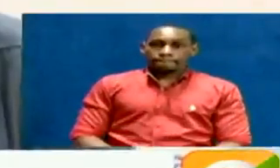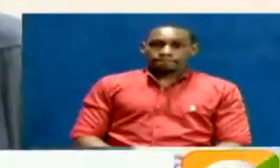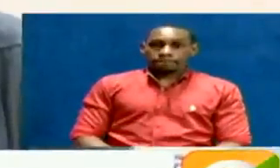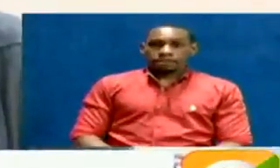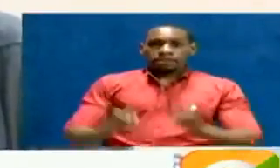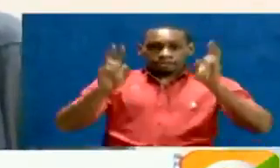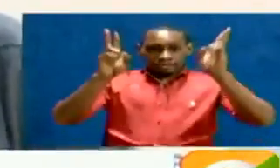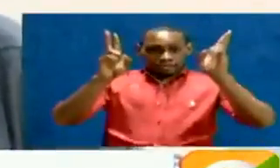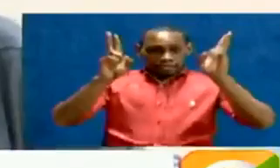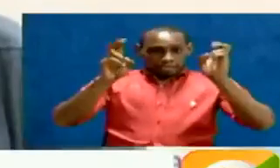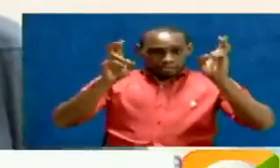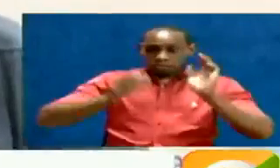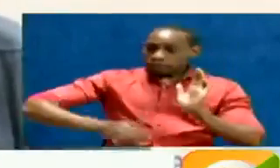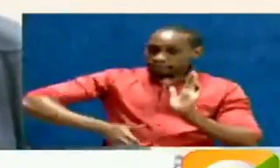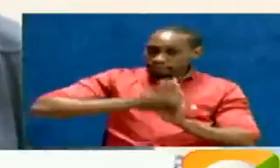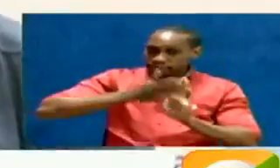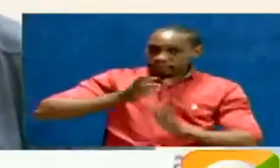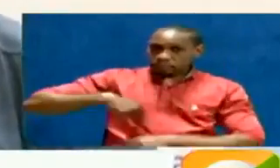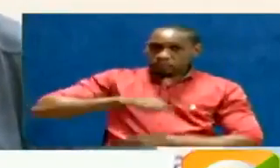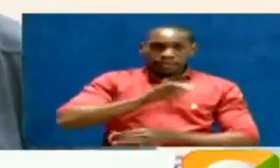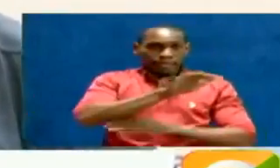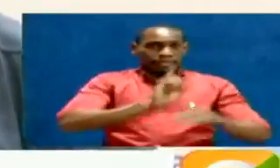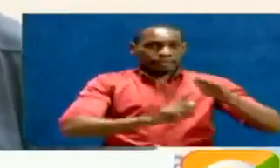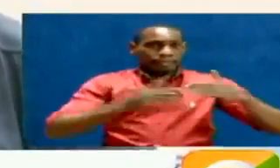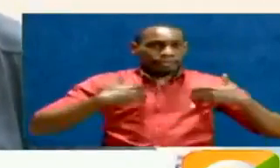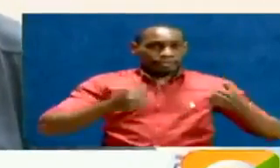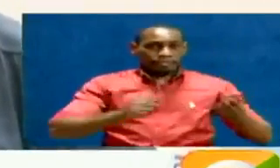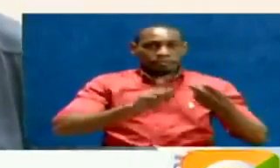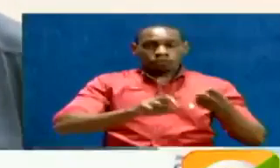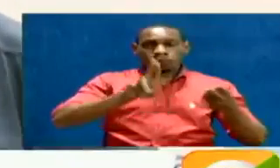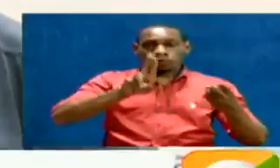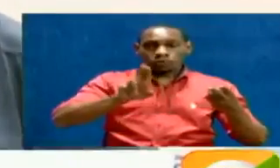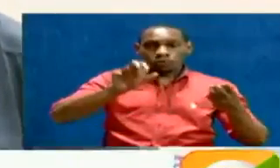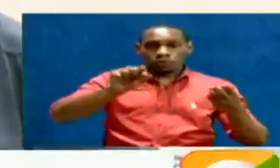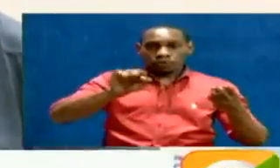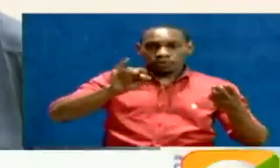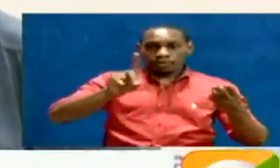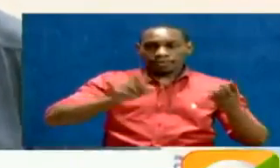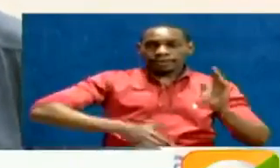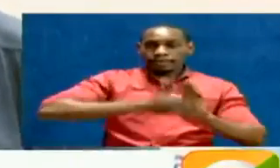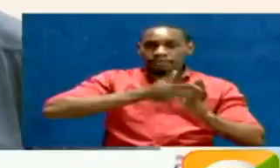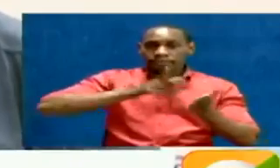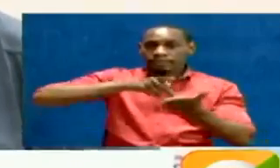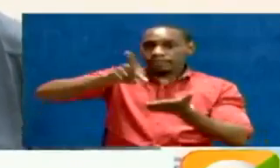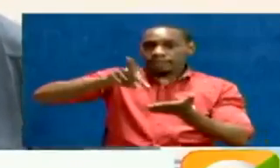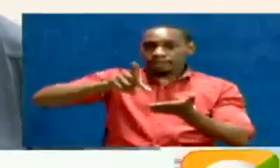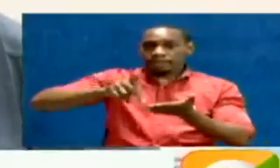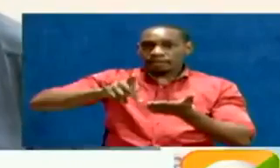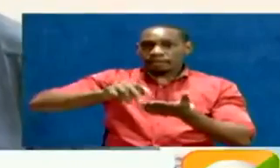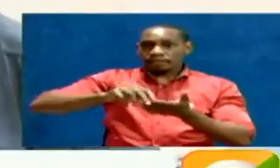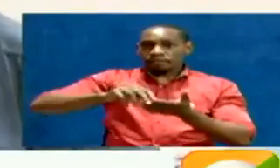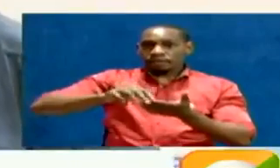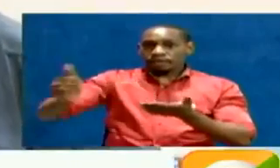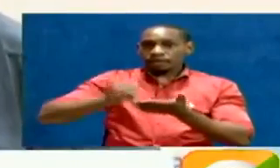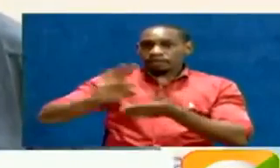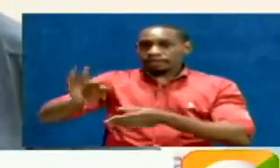As a matter of urgency, we call upon the Ministry of Health and USAID to immediately procure a third party